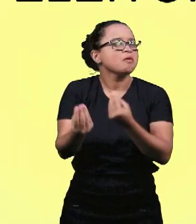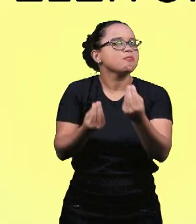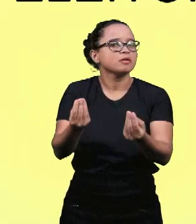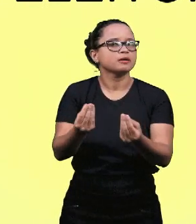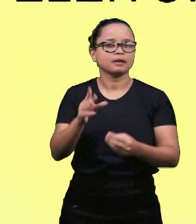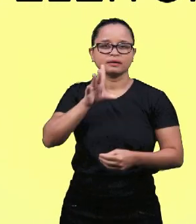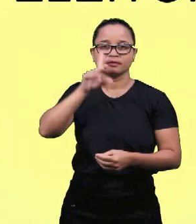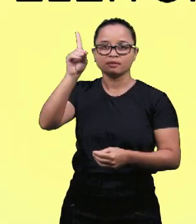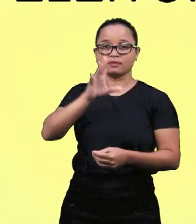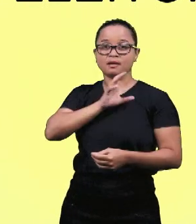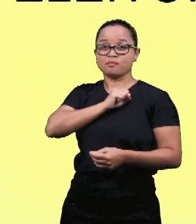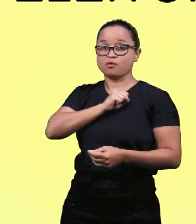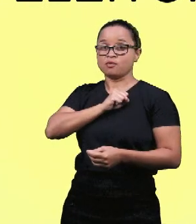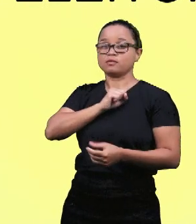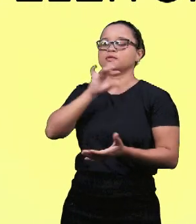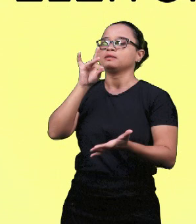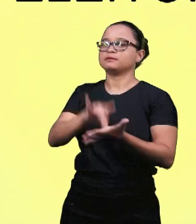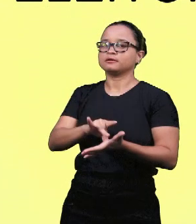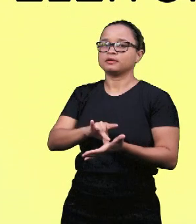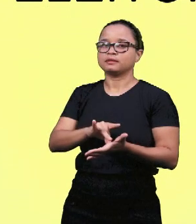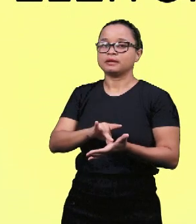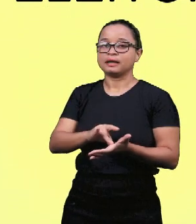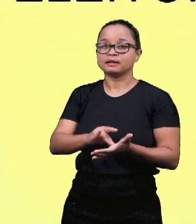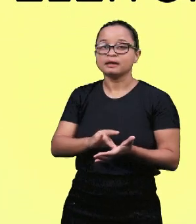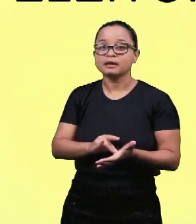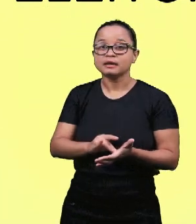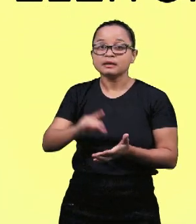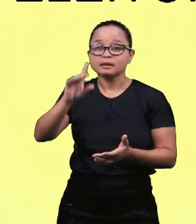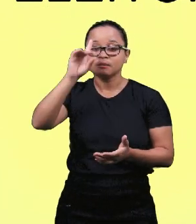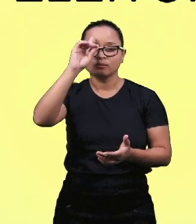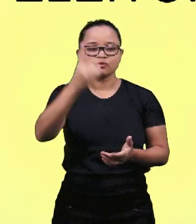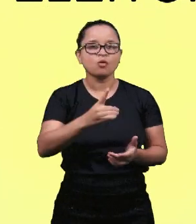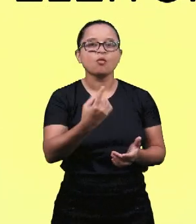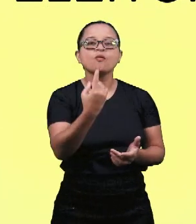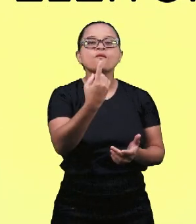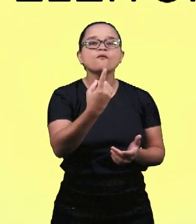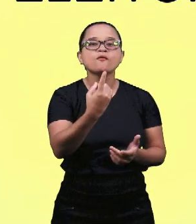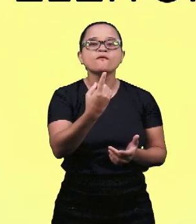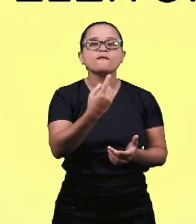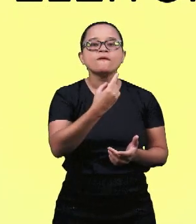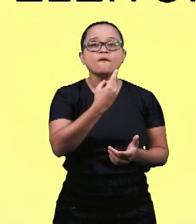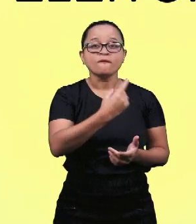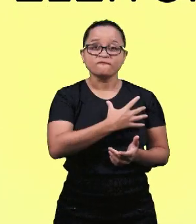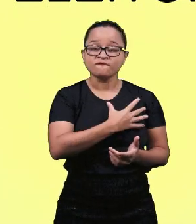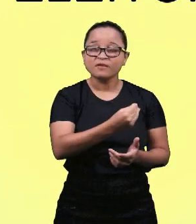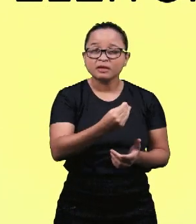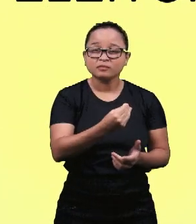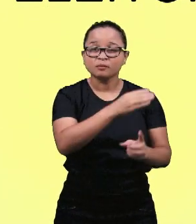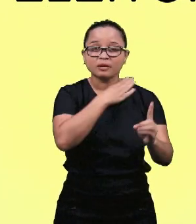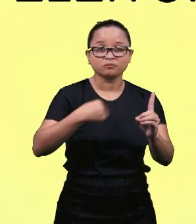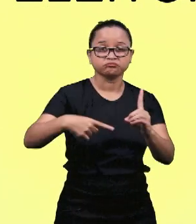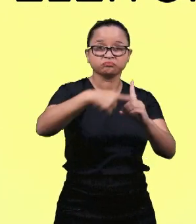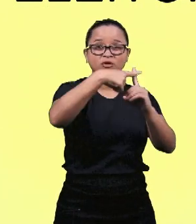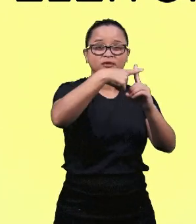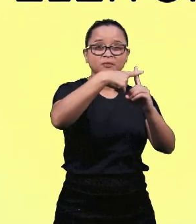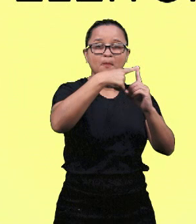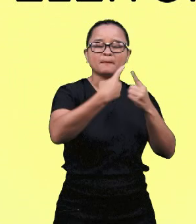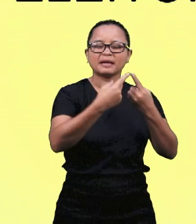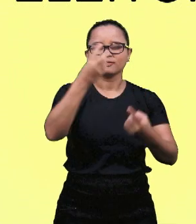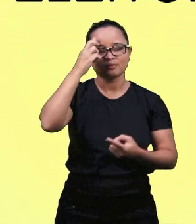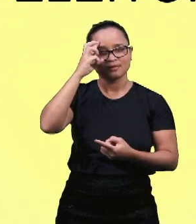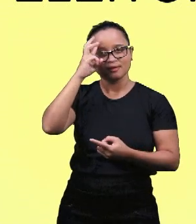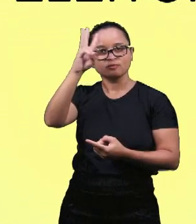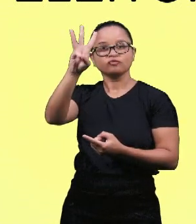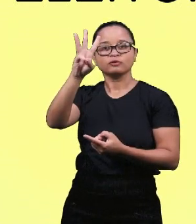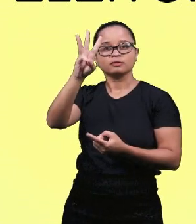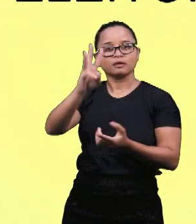qu'il a envoyé son seul fils, son fils unique, pour mourir à notre place. Mais donc Jésus a vaincu